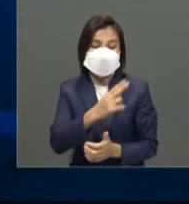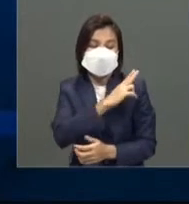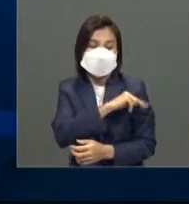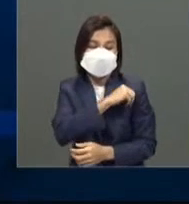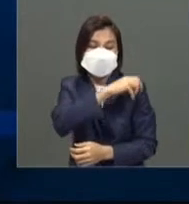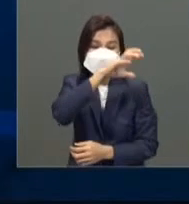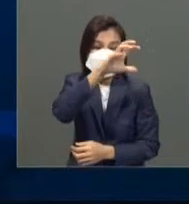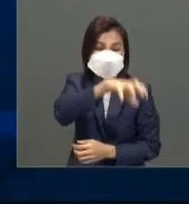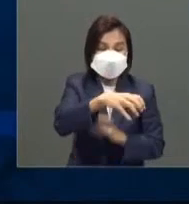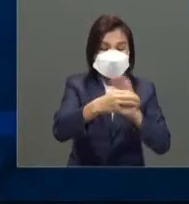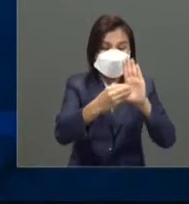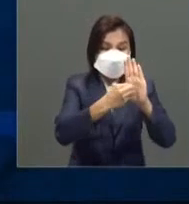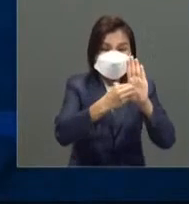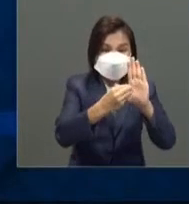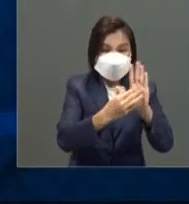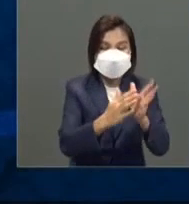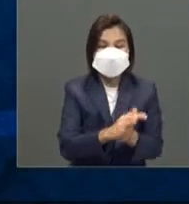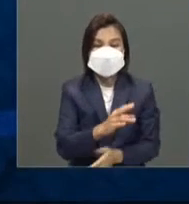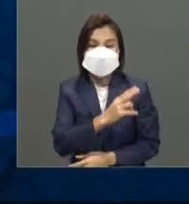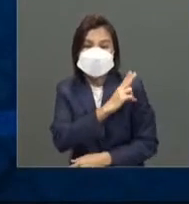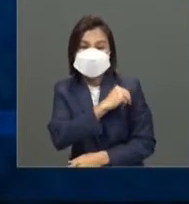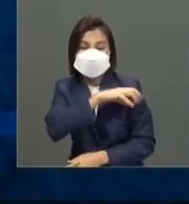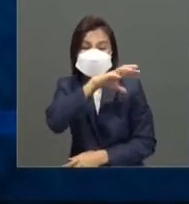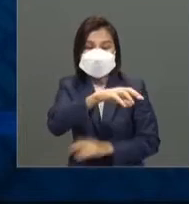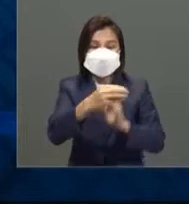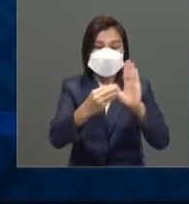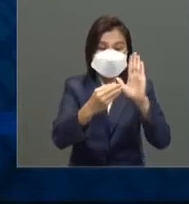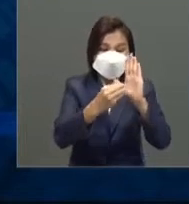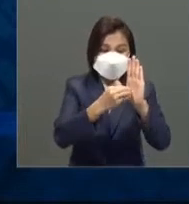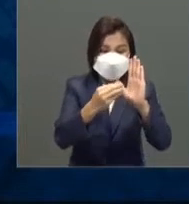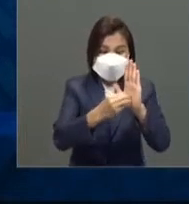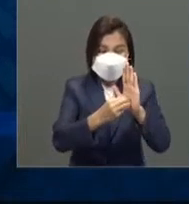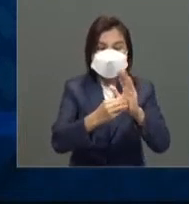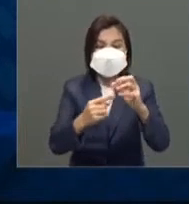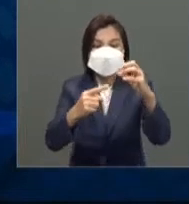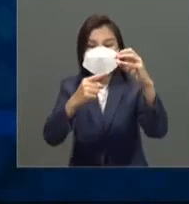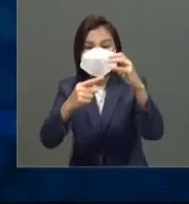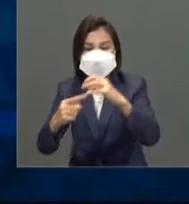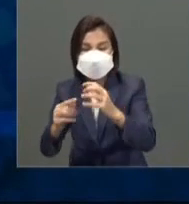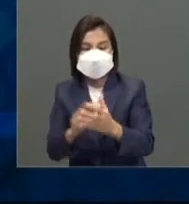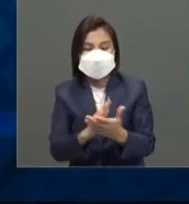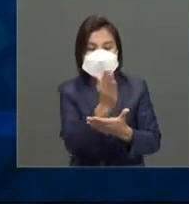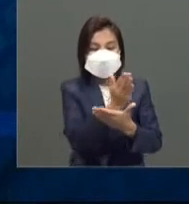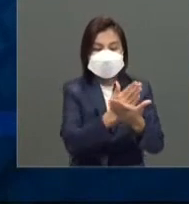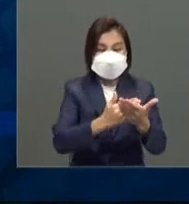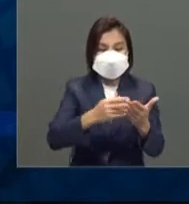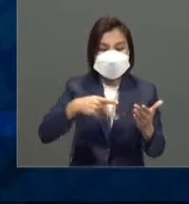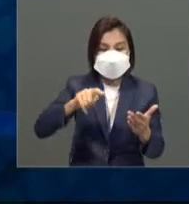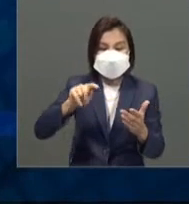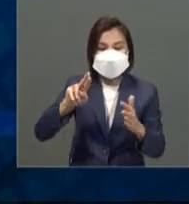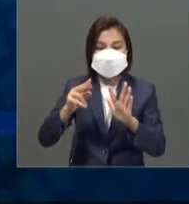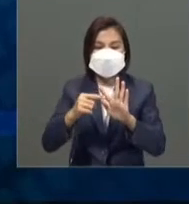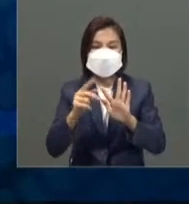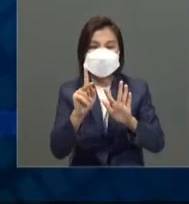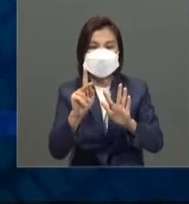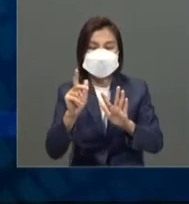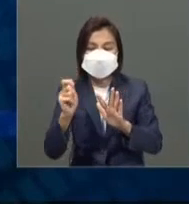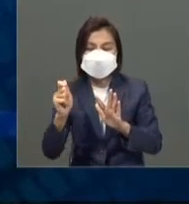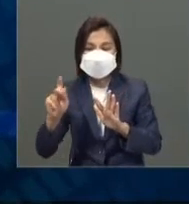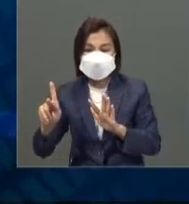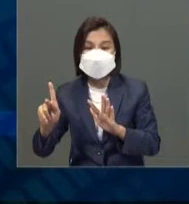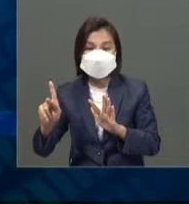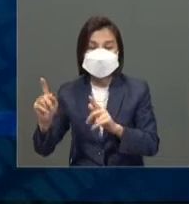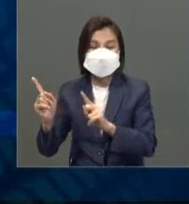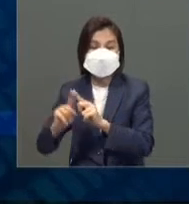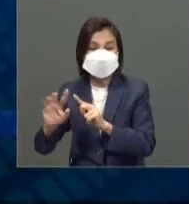พยาบาลเมดพาร์คโรงพยาบาลกรุงเทพพัทยานะครับโรงพยาบาลบางประกอบ8โรงพยาบาลวชิระภูเก็ต